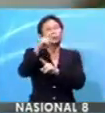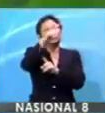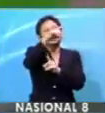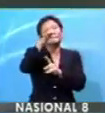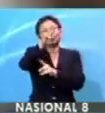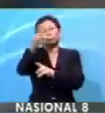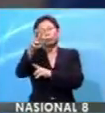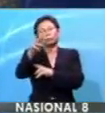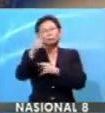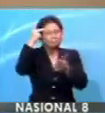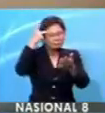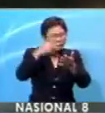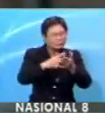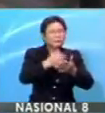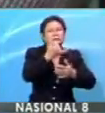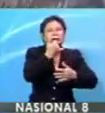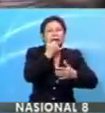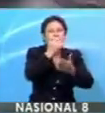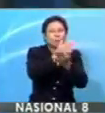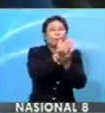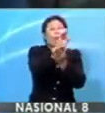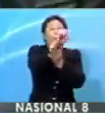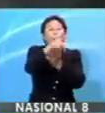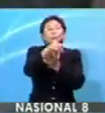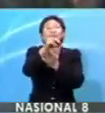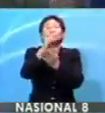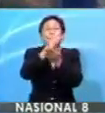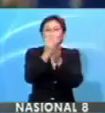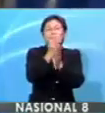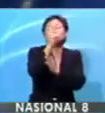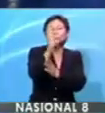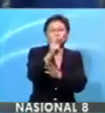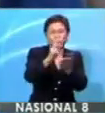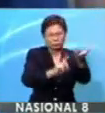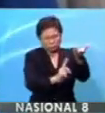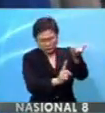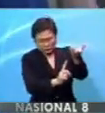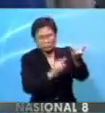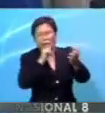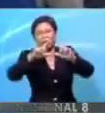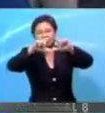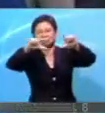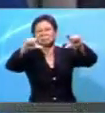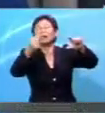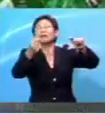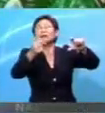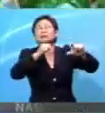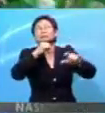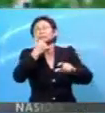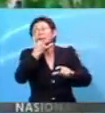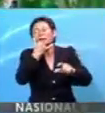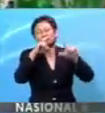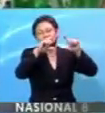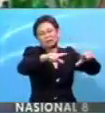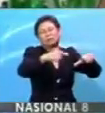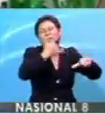dikesan dalam Ops pencatutan fasa kedua antaranya penipuan timbang sukat selain gagal meletakkan tanda harga yang betul